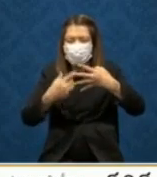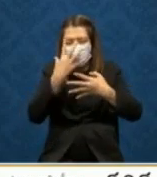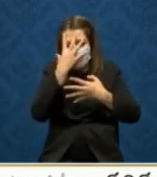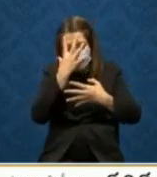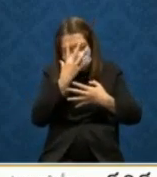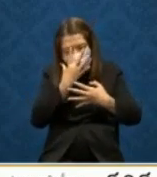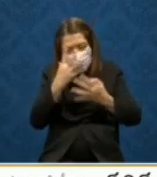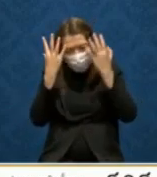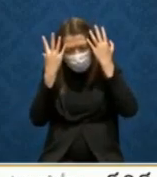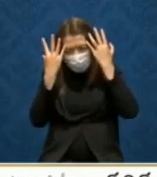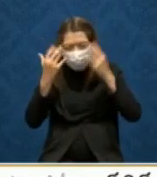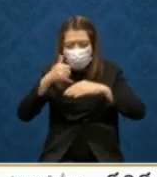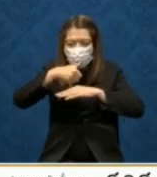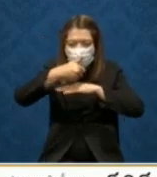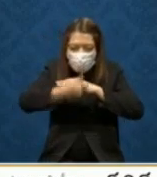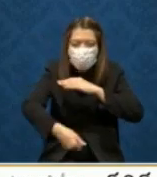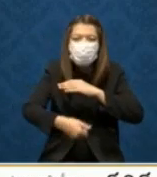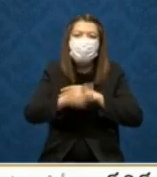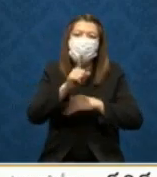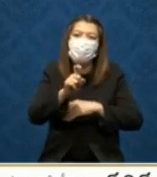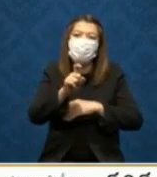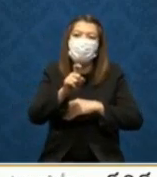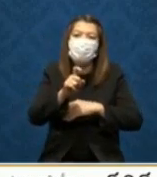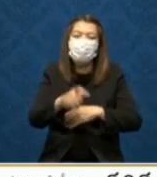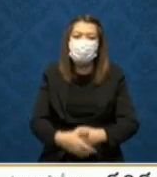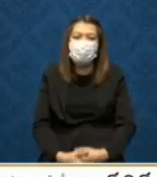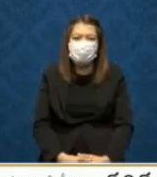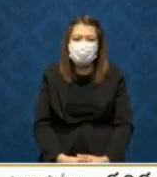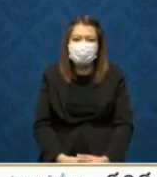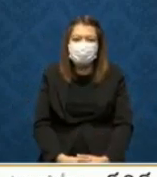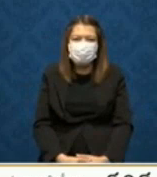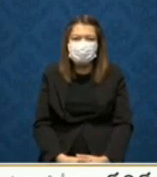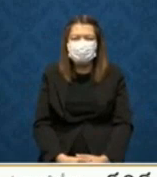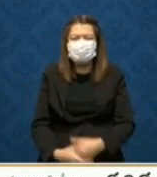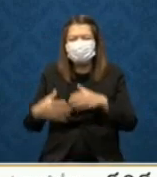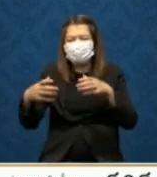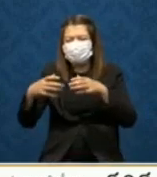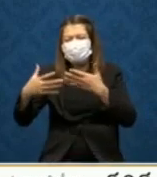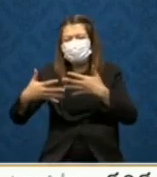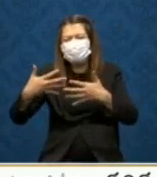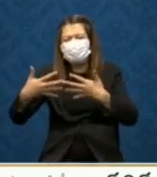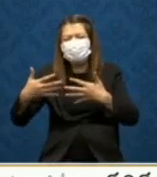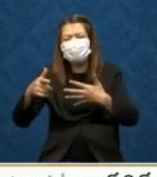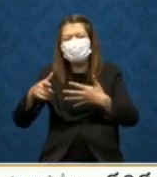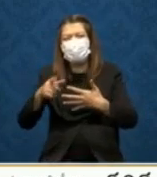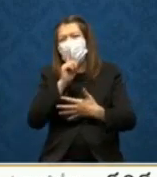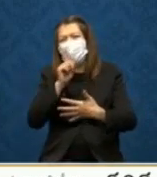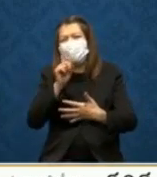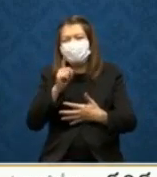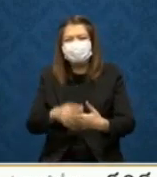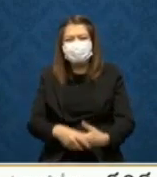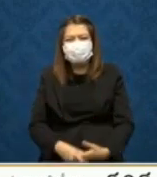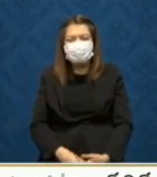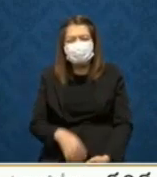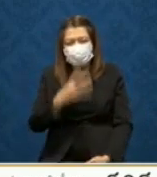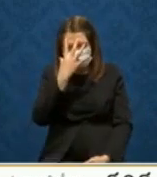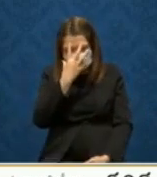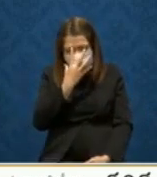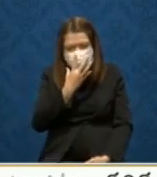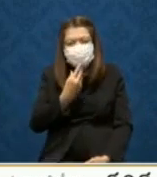เศร้าแล้ววันนี้เขาชอบอ้างครับถ้าเป็นกลุ่มสีเทาวันเนี้ถ้าจะจับอ้างได้นะครับเป็นซึมเศร้า